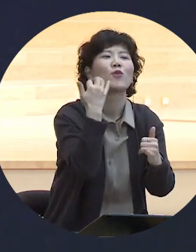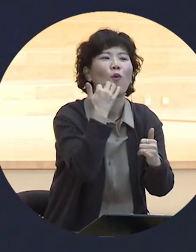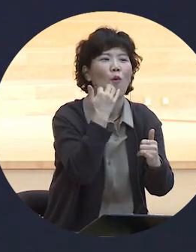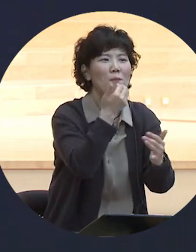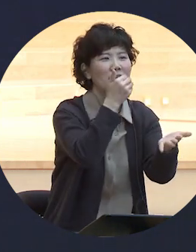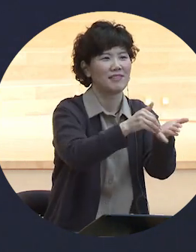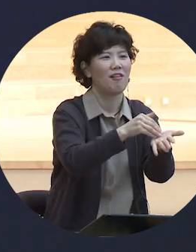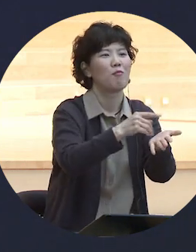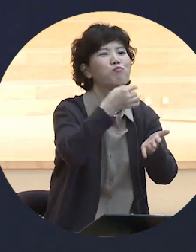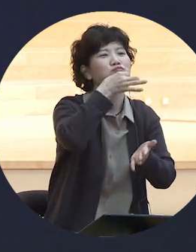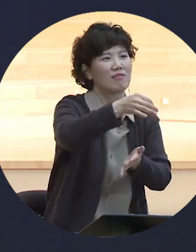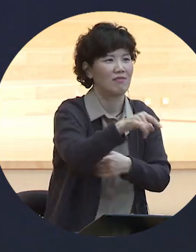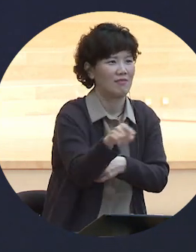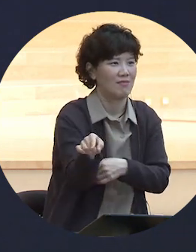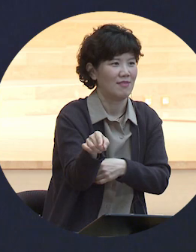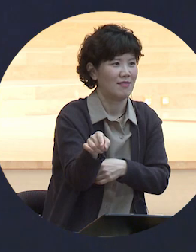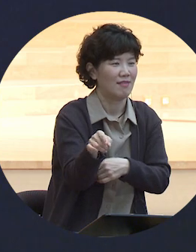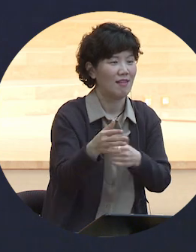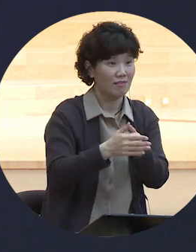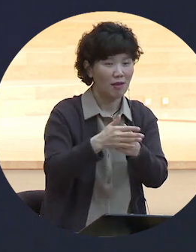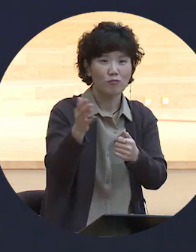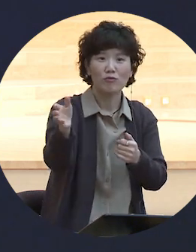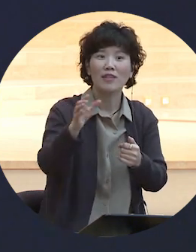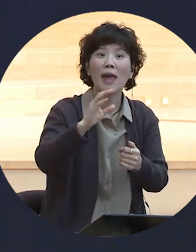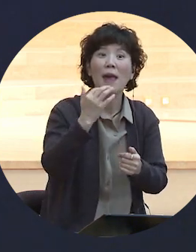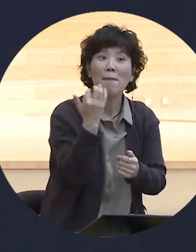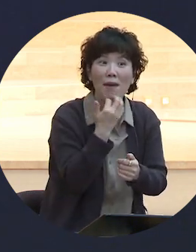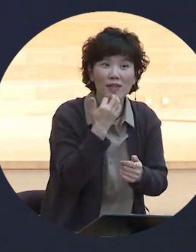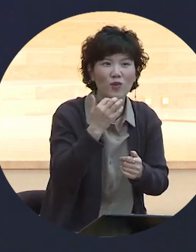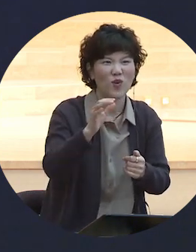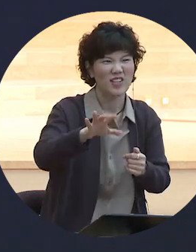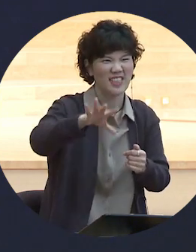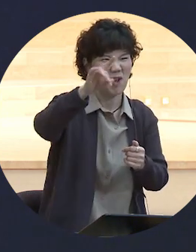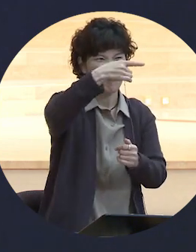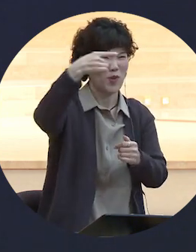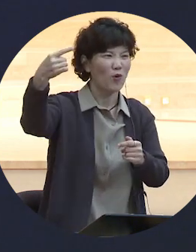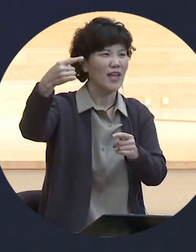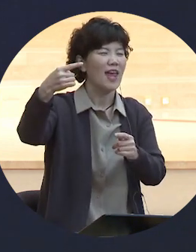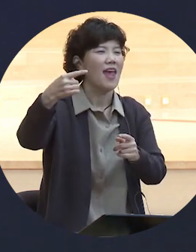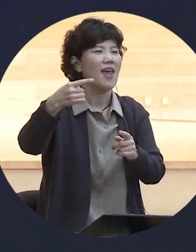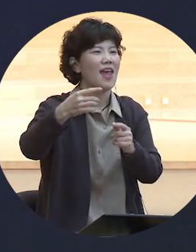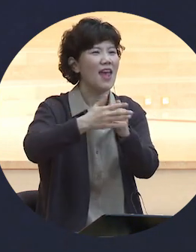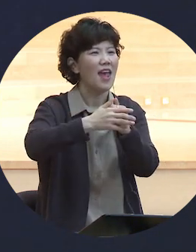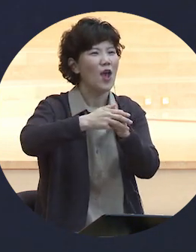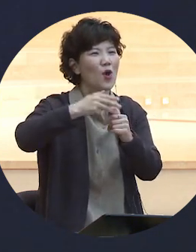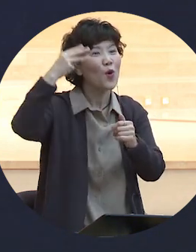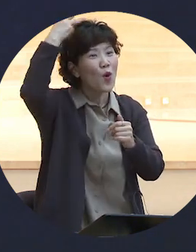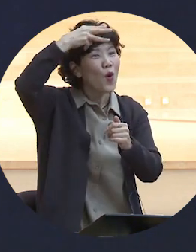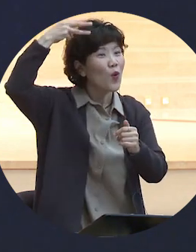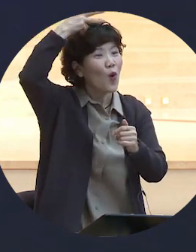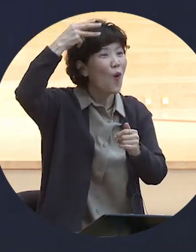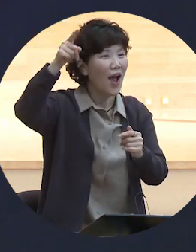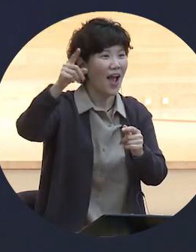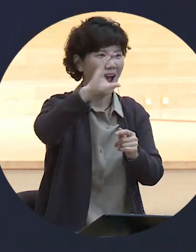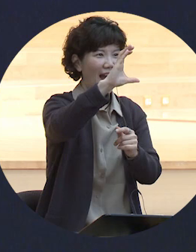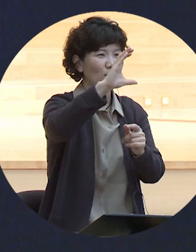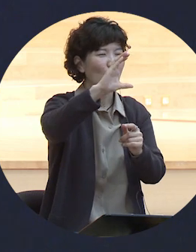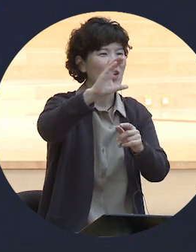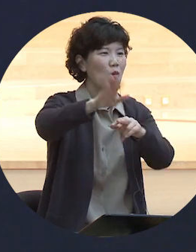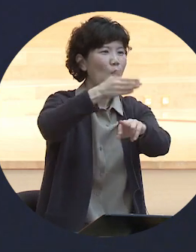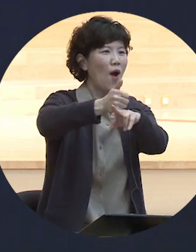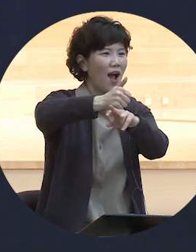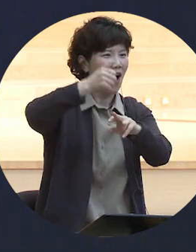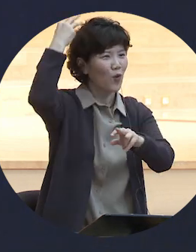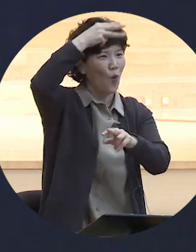베드로다라고 말합니다. 그래서 베드로를 초대 교황으로 옹립하고는 그 자신들의 정통성을 지금까지도 꾸준히 주장해